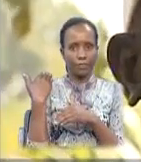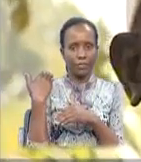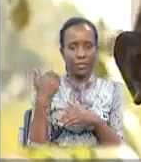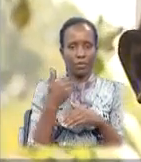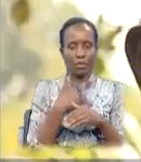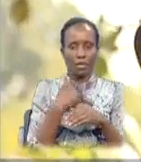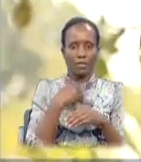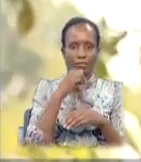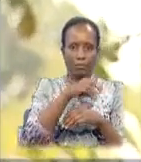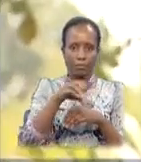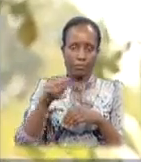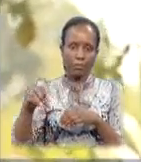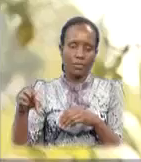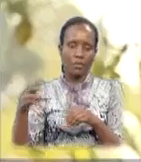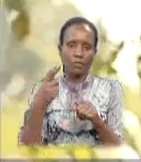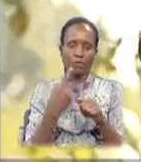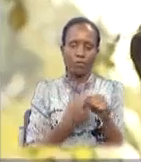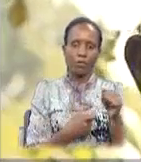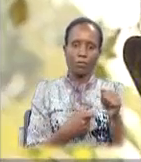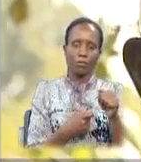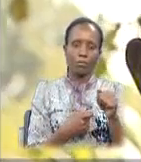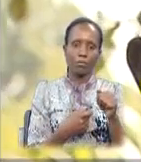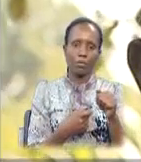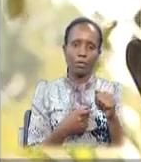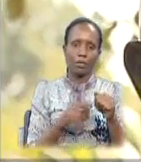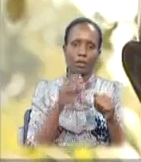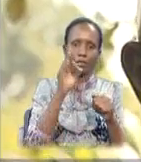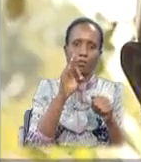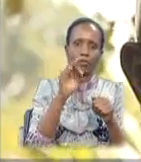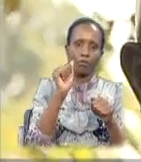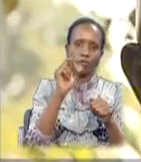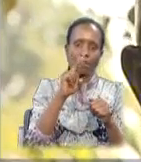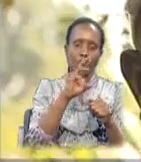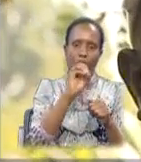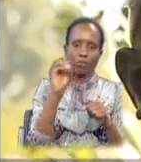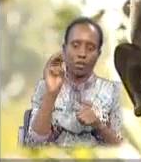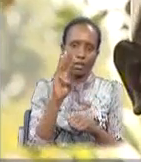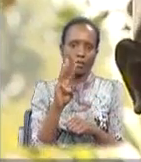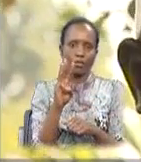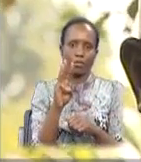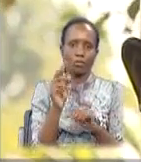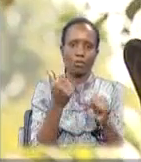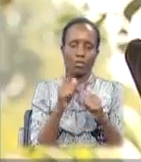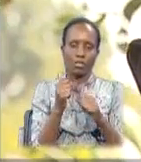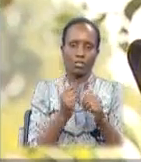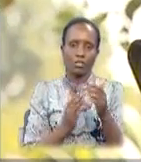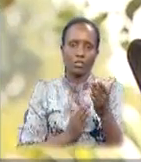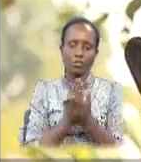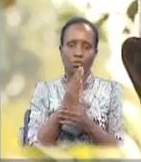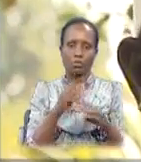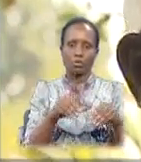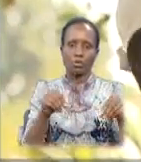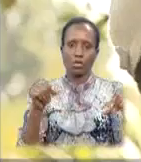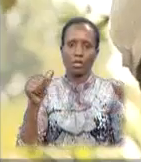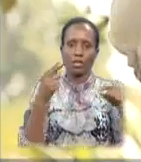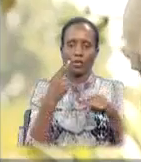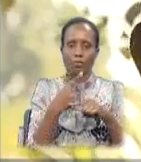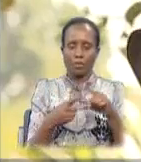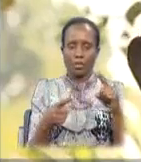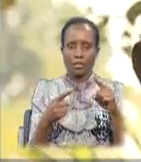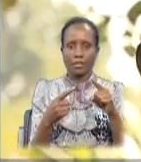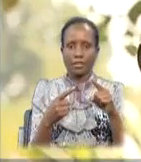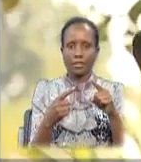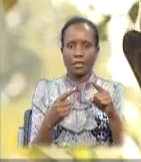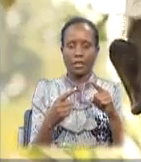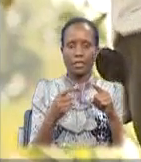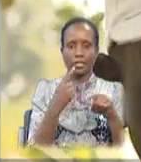tulikuwa tunanyunyiza kutoka ile baro ile maji kunyunyizia kwa kutoka mchanga. Lakini wakati tulikuwa